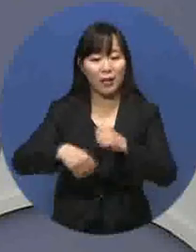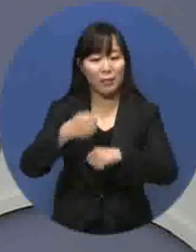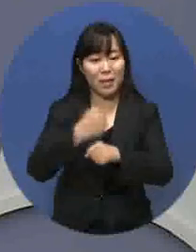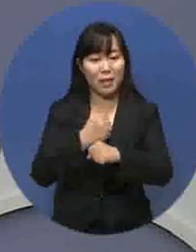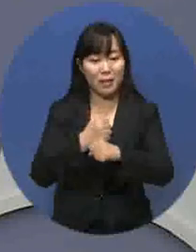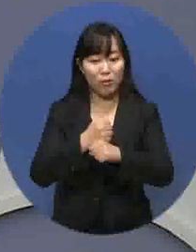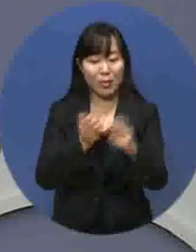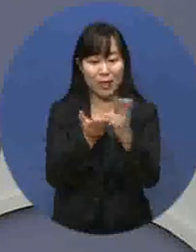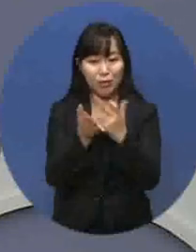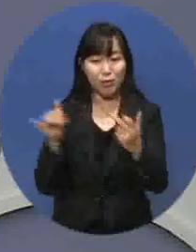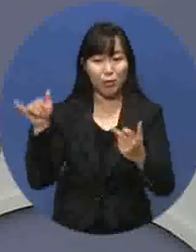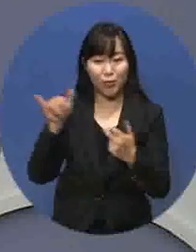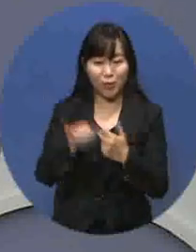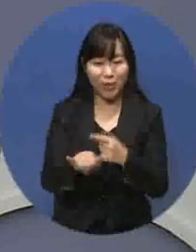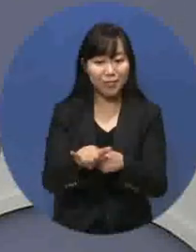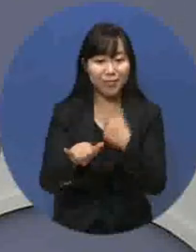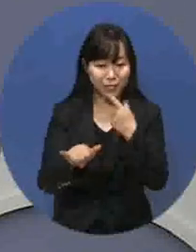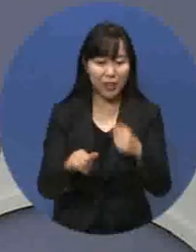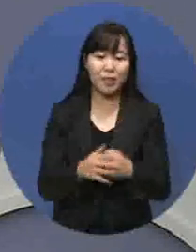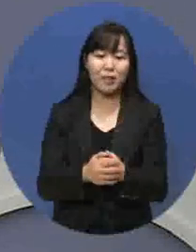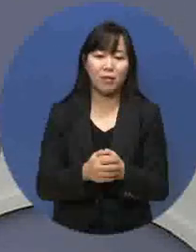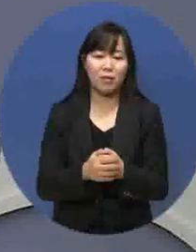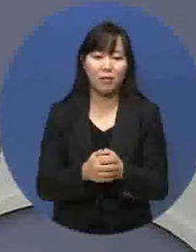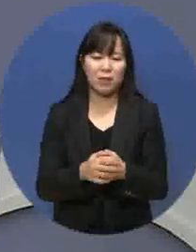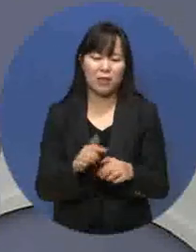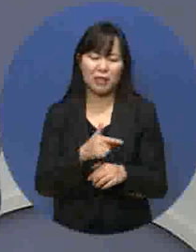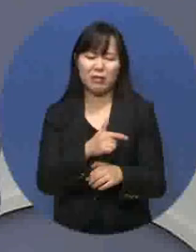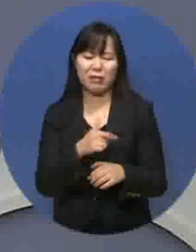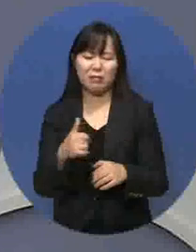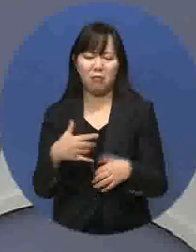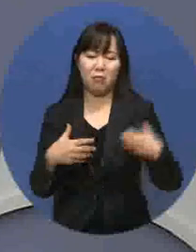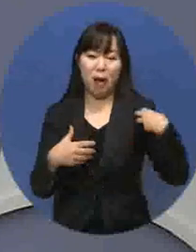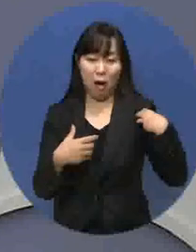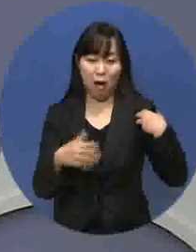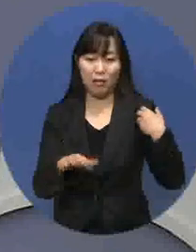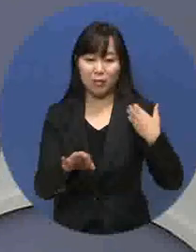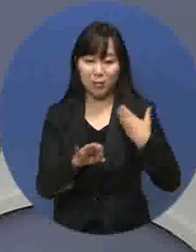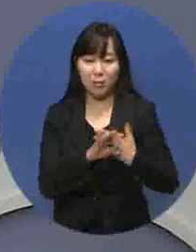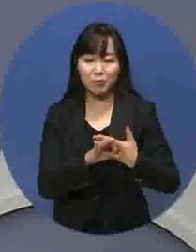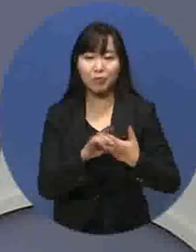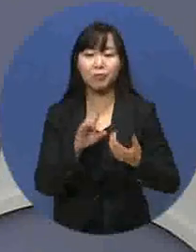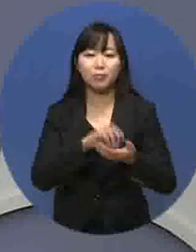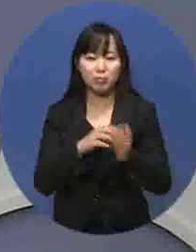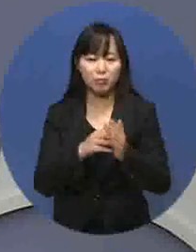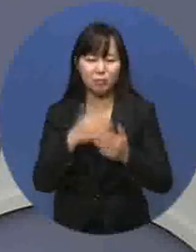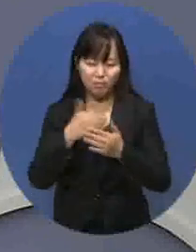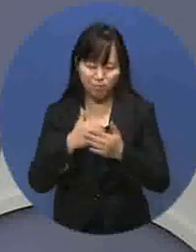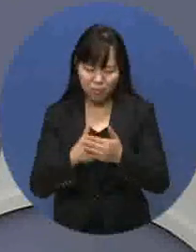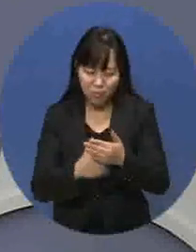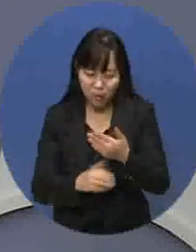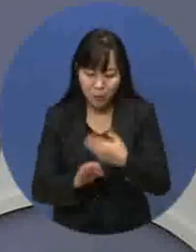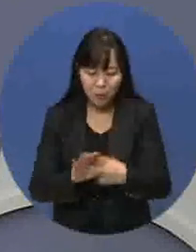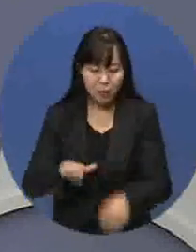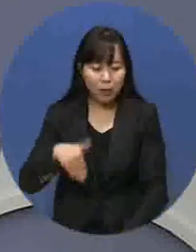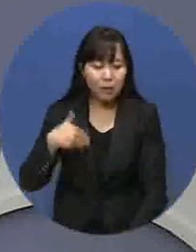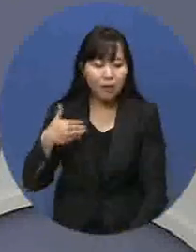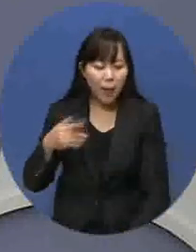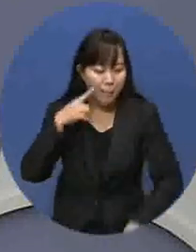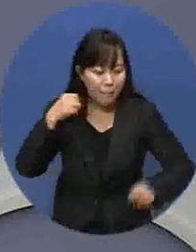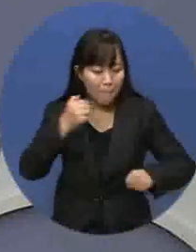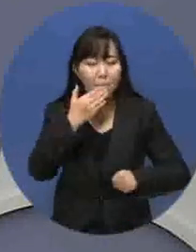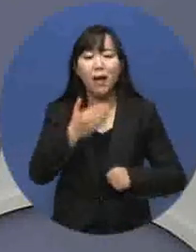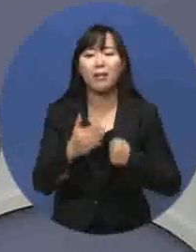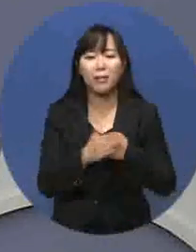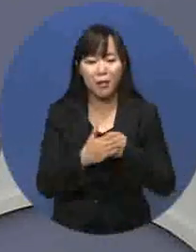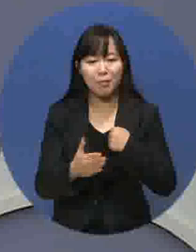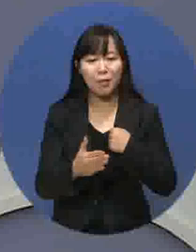하는 건데 또 그만큼 광대한 배역을 하시다 보면 또 그만큼 또 비우셔야 다음 역할이 되니까